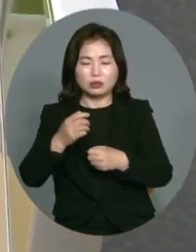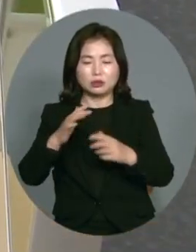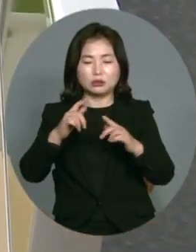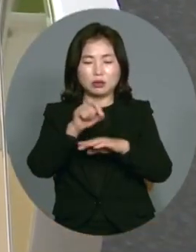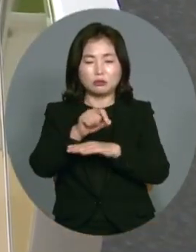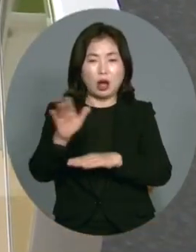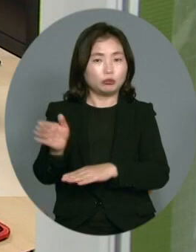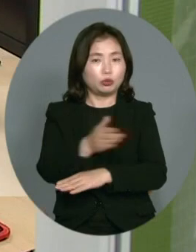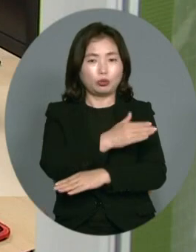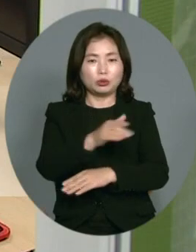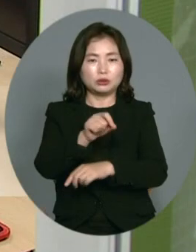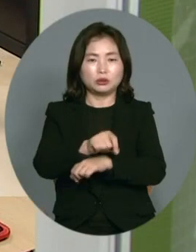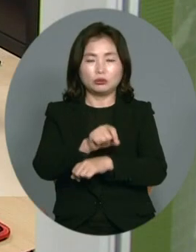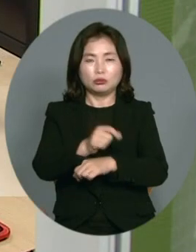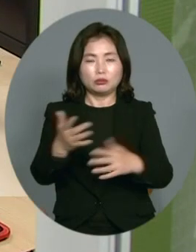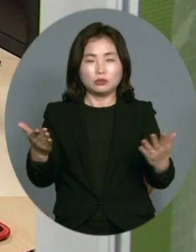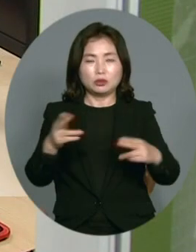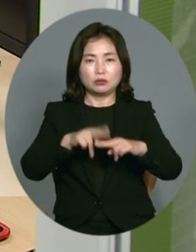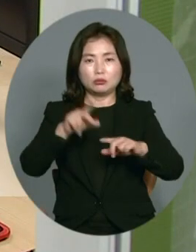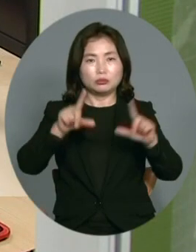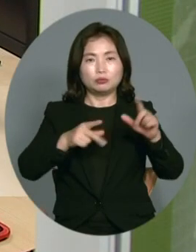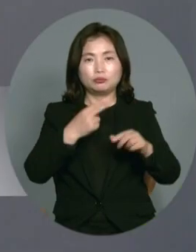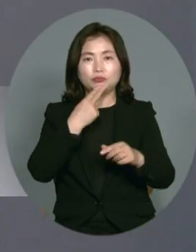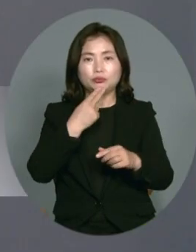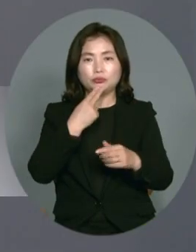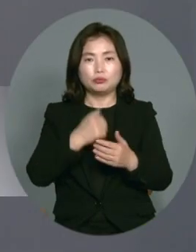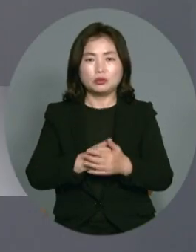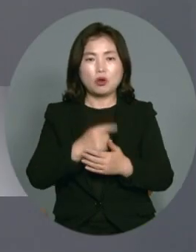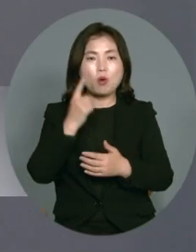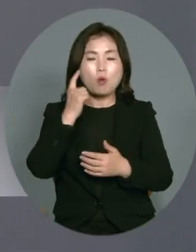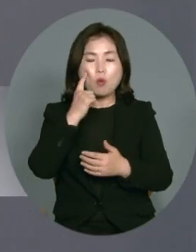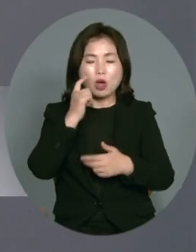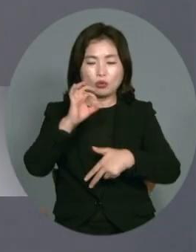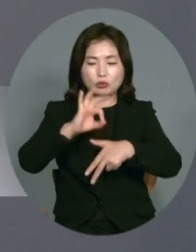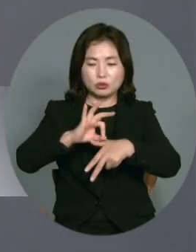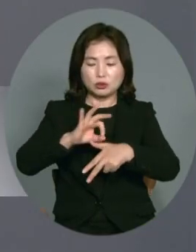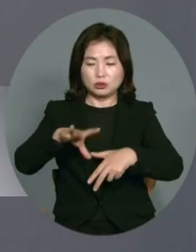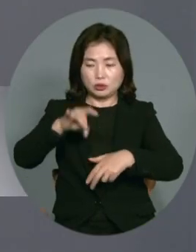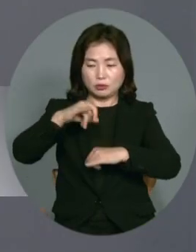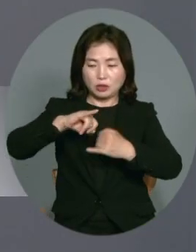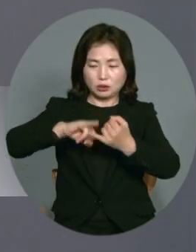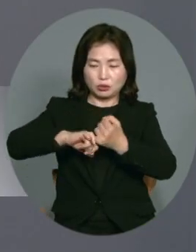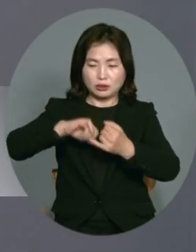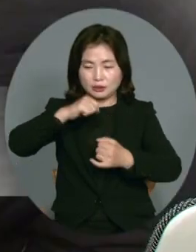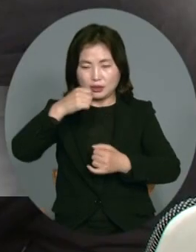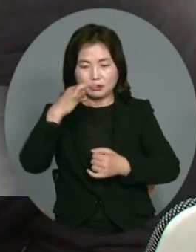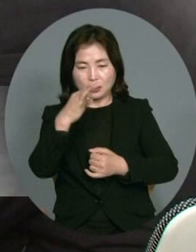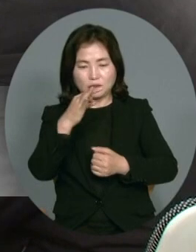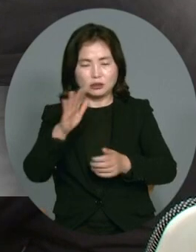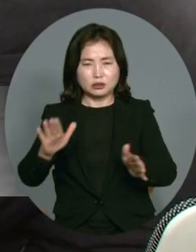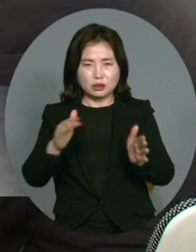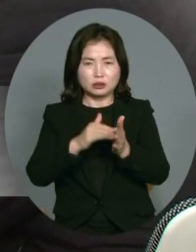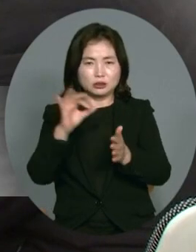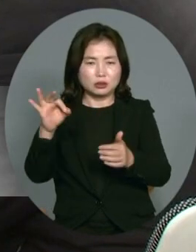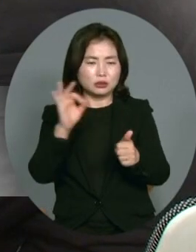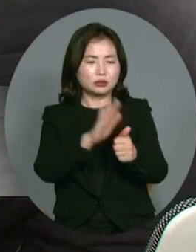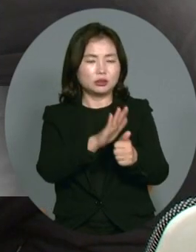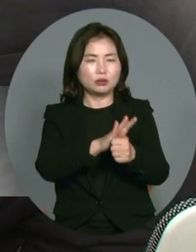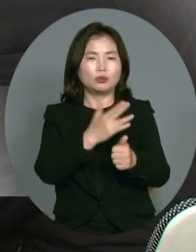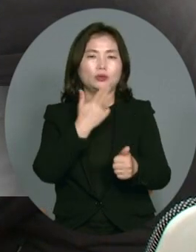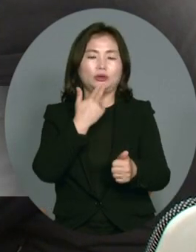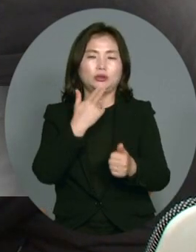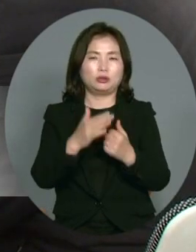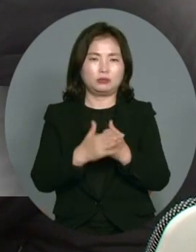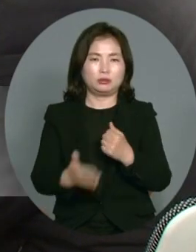있고 직원도 찾아볼 수 없습니다. 이유는 울진군이 당초 약속한 예산을 지금껏 한 푼도 지원하지